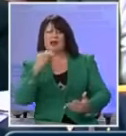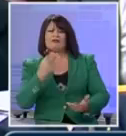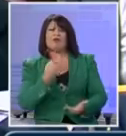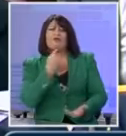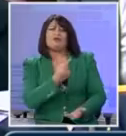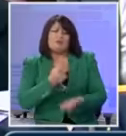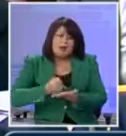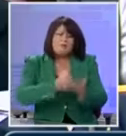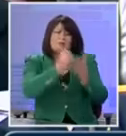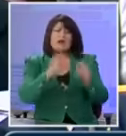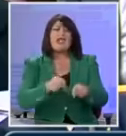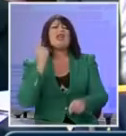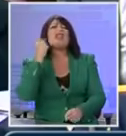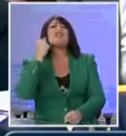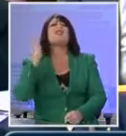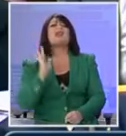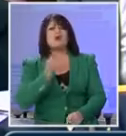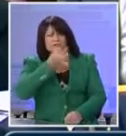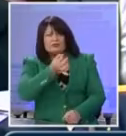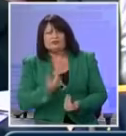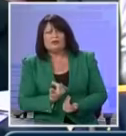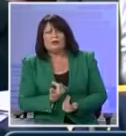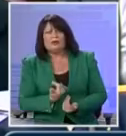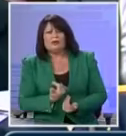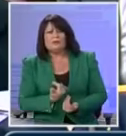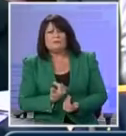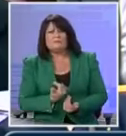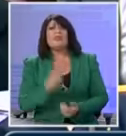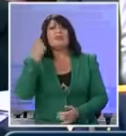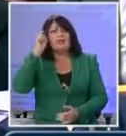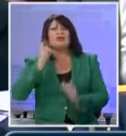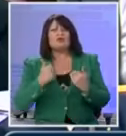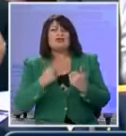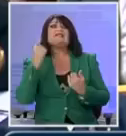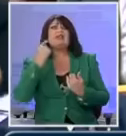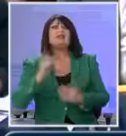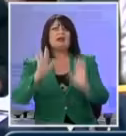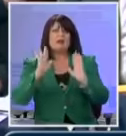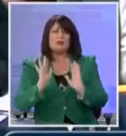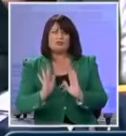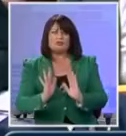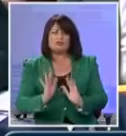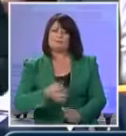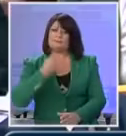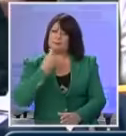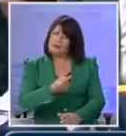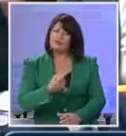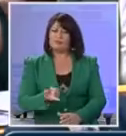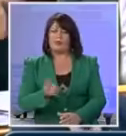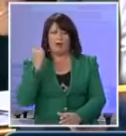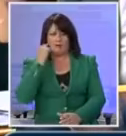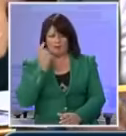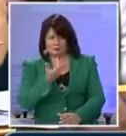αυτό σας είπα φαίνεται ότι δεν ακούτε και αυτά που σας λέω δεν είναι μόνο ότι δεν τα ξέρετε δεν τα ακούτε λοιπόν ακούστε τώρα να δείτε